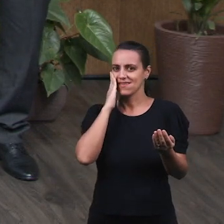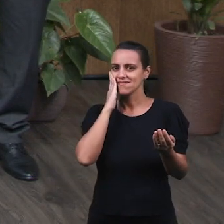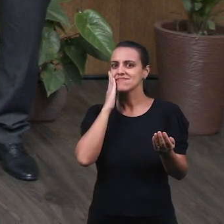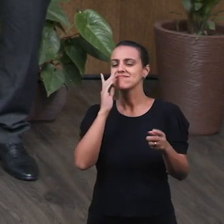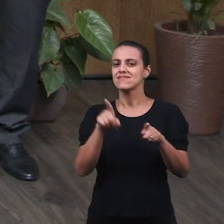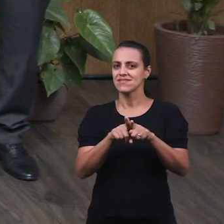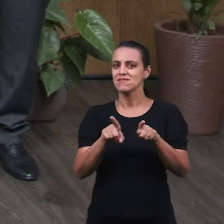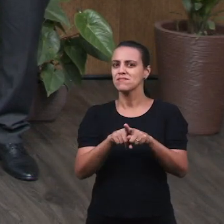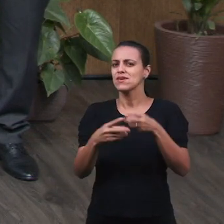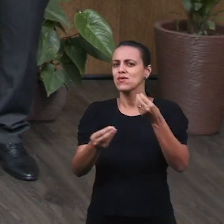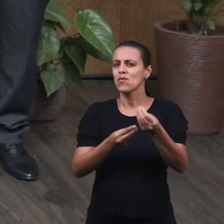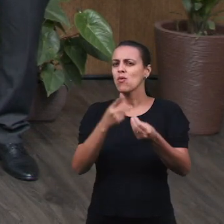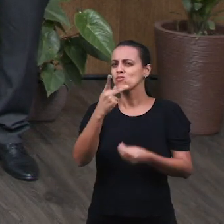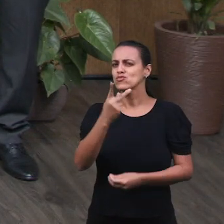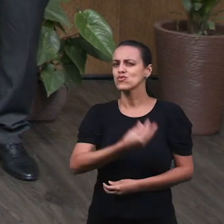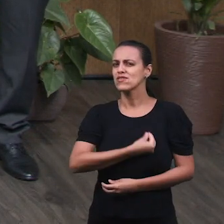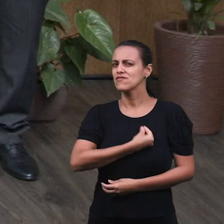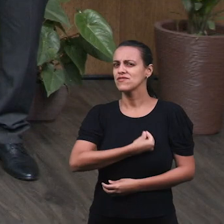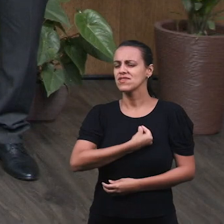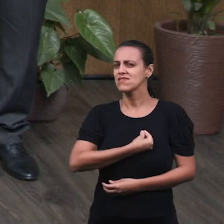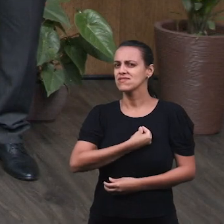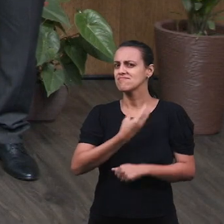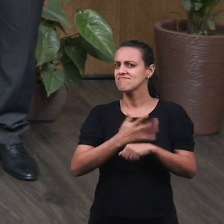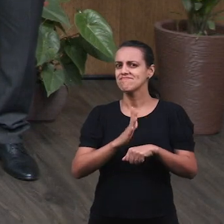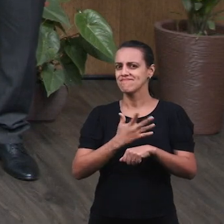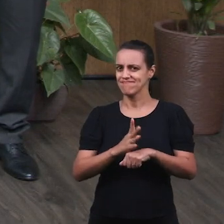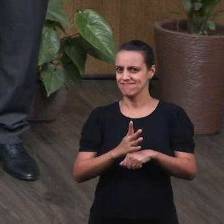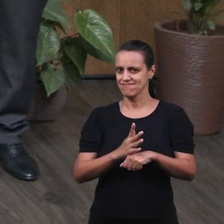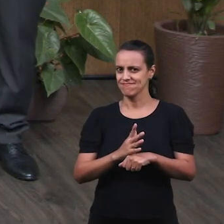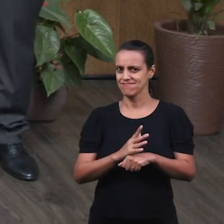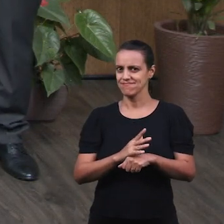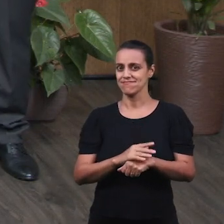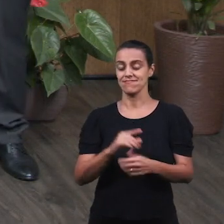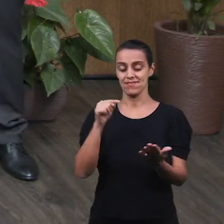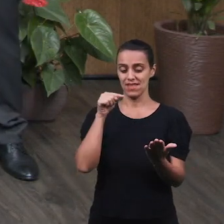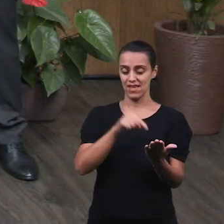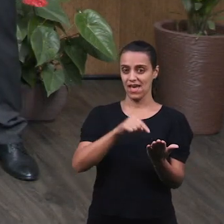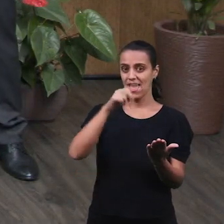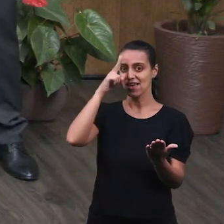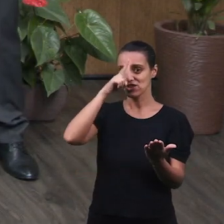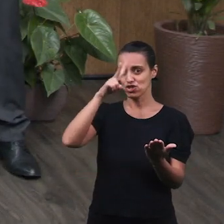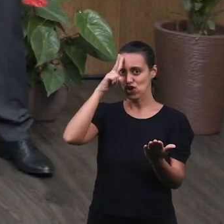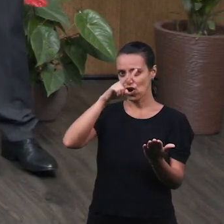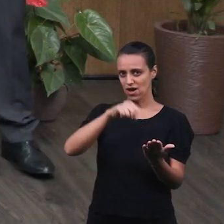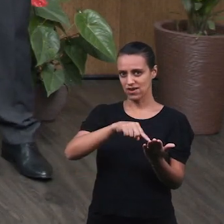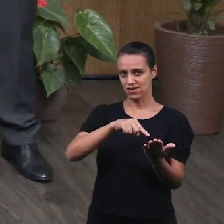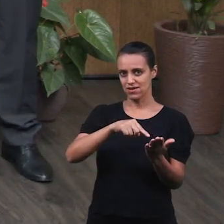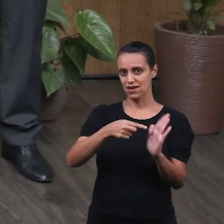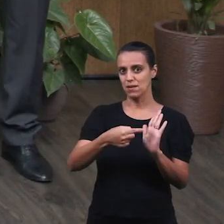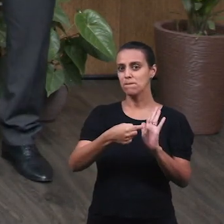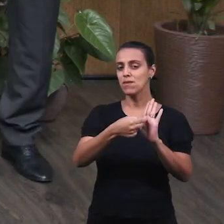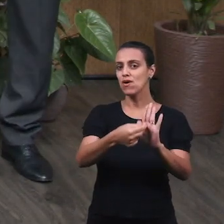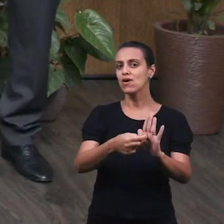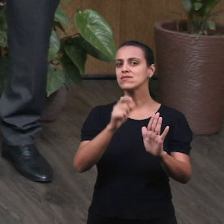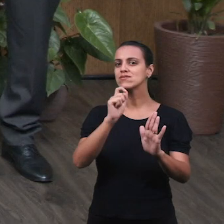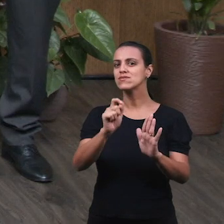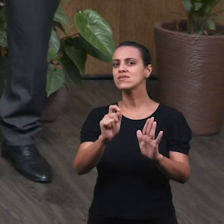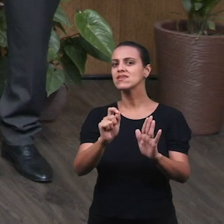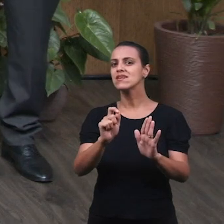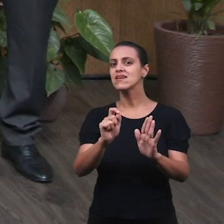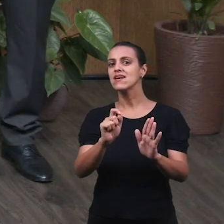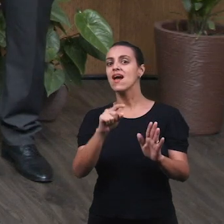et vécue par l'homme. La Bible raconte l'histoire de la parole de la vie. Et